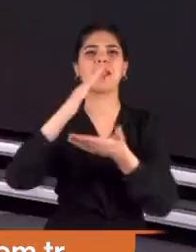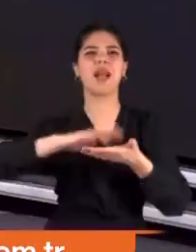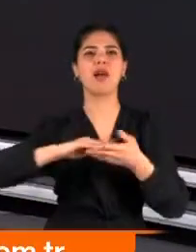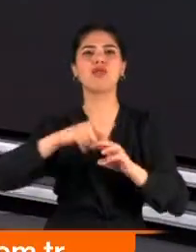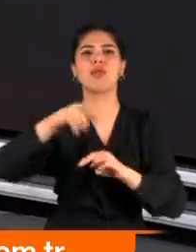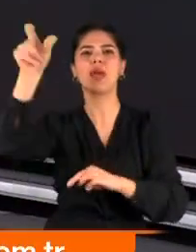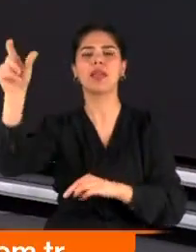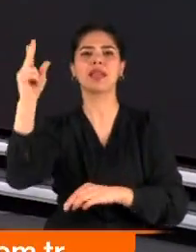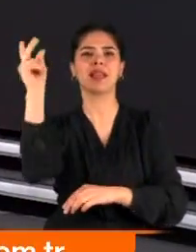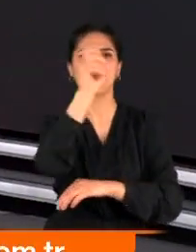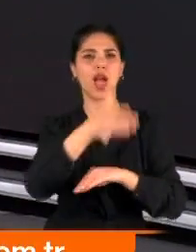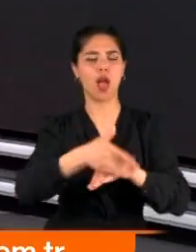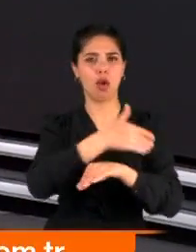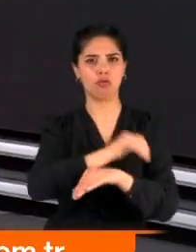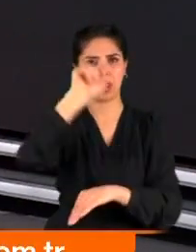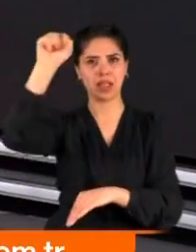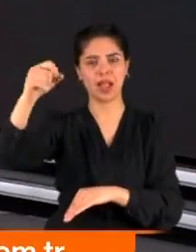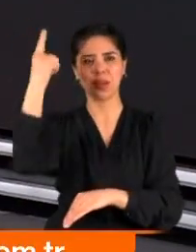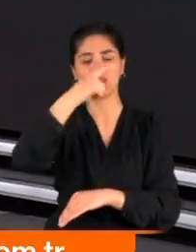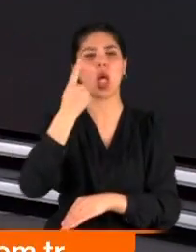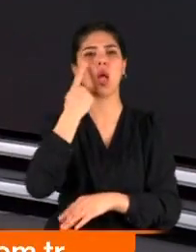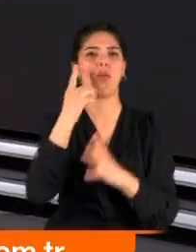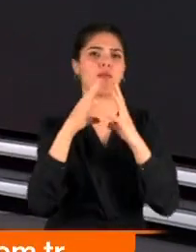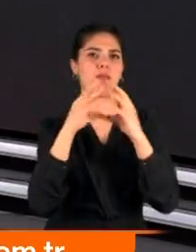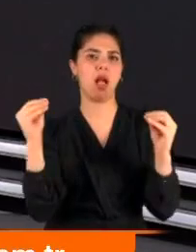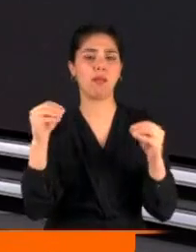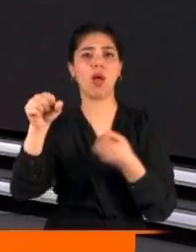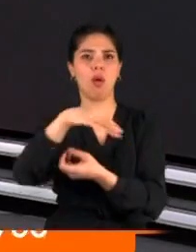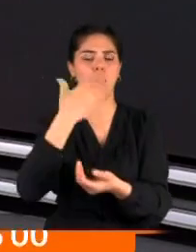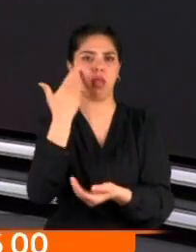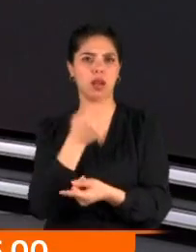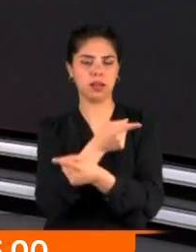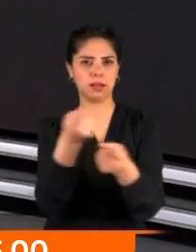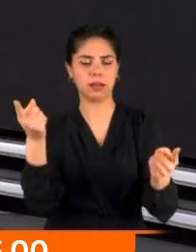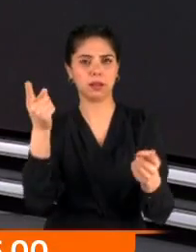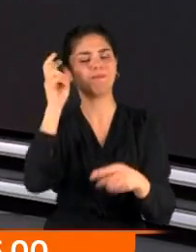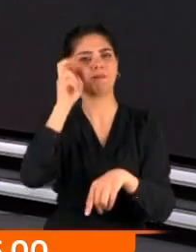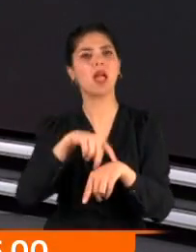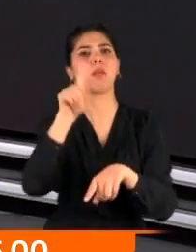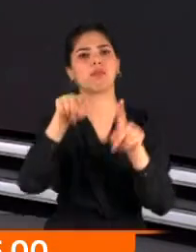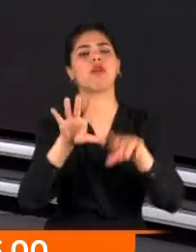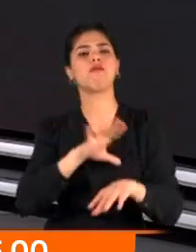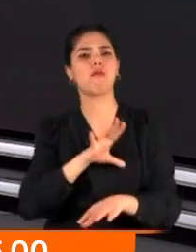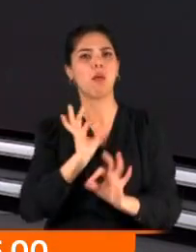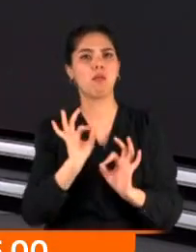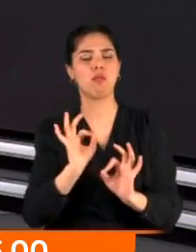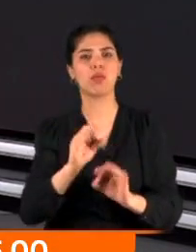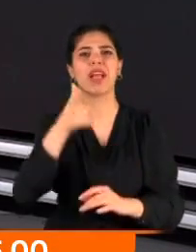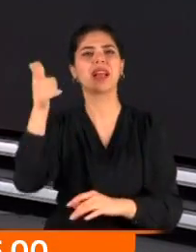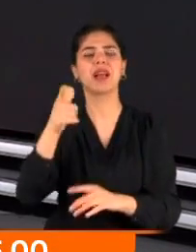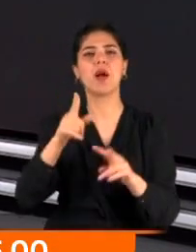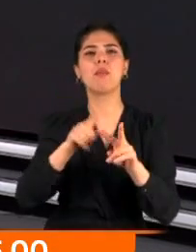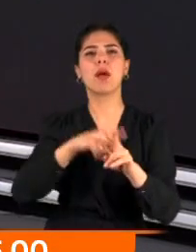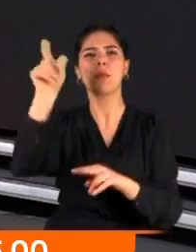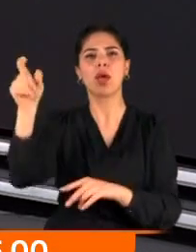Meslektaşımız Ercan Yüksel'in 2 ay önce uğradığı saldırı sonucu görme yetisini kaybettiği olayı ekranlarınıza taşımıştık. Hatırlayanlar olacaktır. Kameraman da Yüksel,